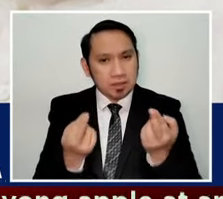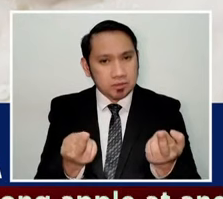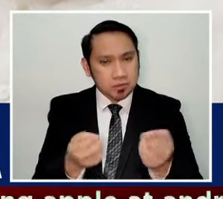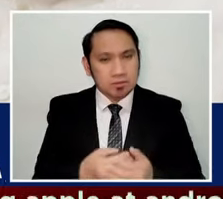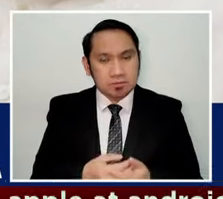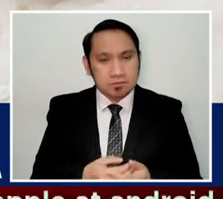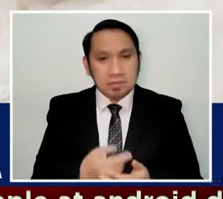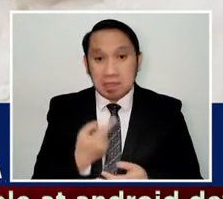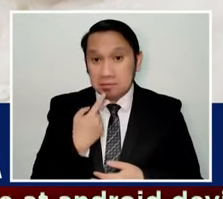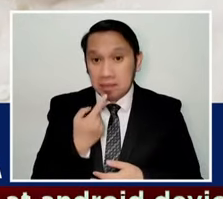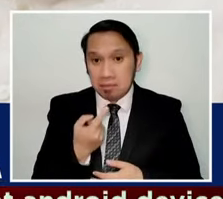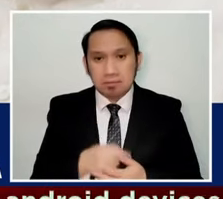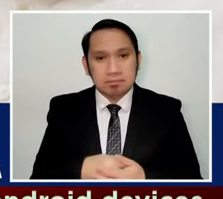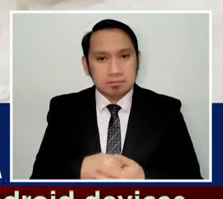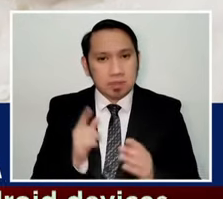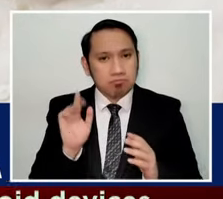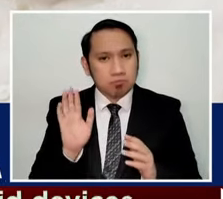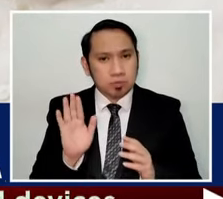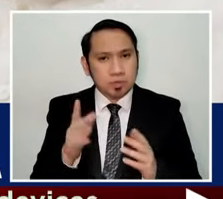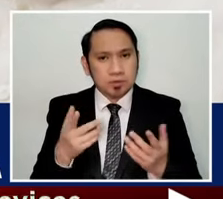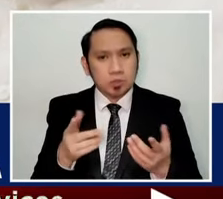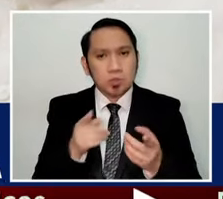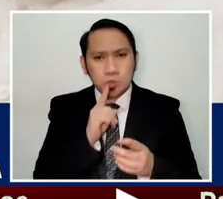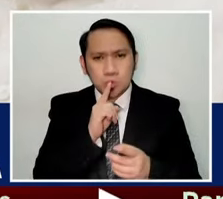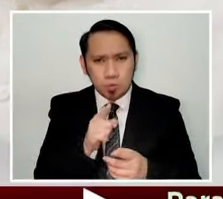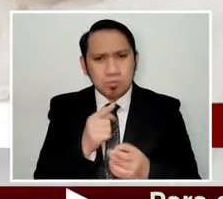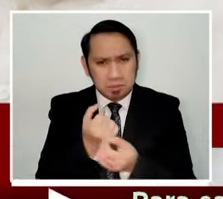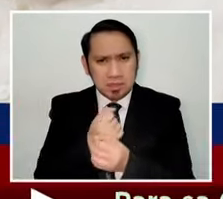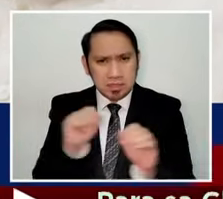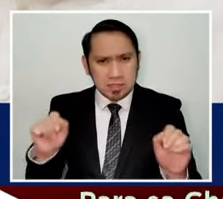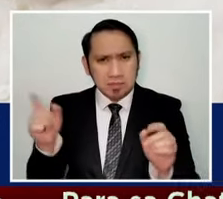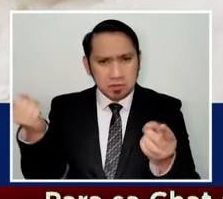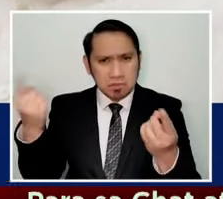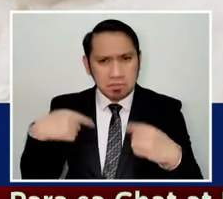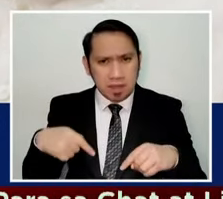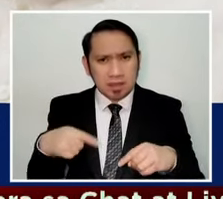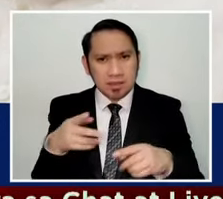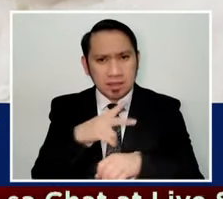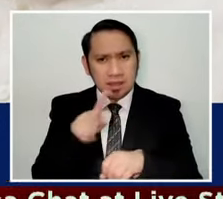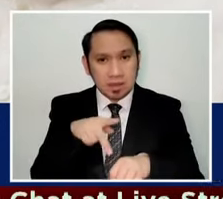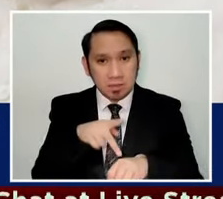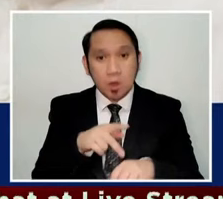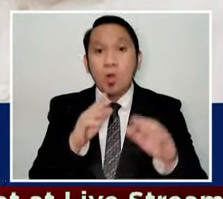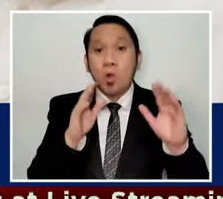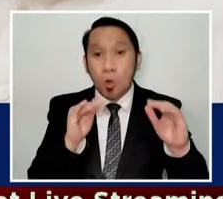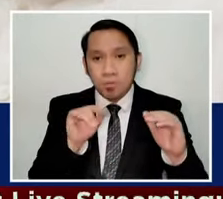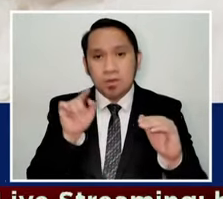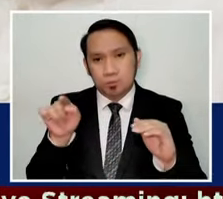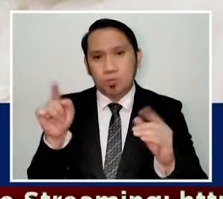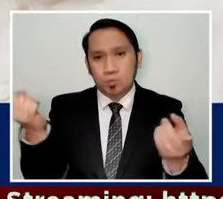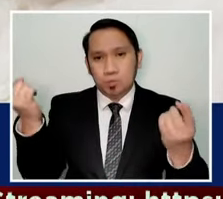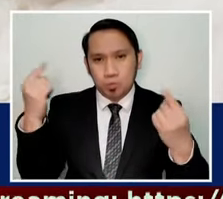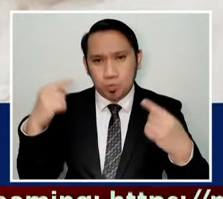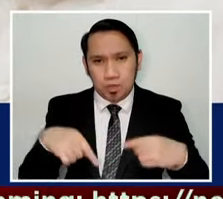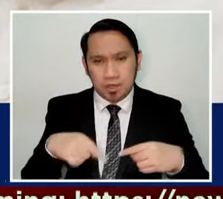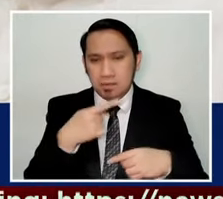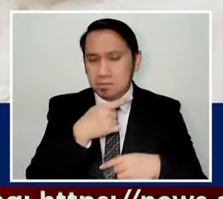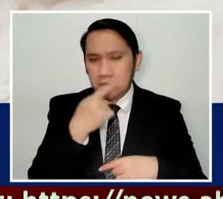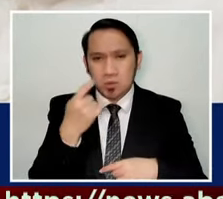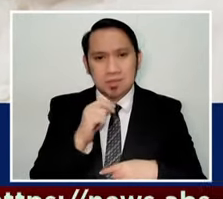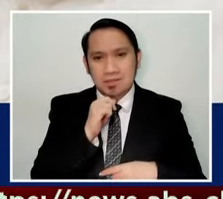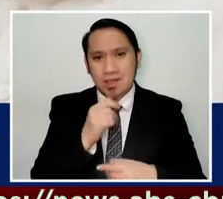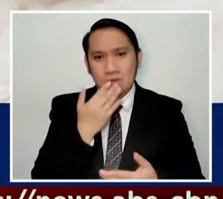na titiyakin niya at ng buong kamara na ligtas na makakauwi ang kasamahan. Kaya sana raw ay umuwi na ito dahil hindi magandang tignan